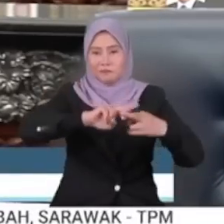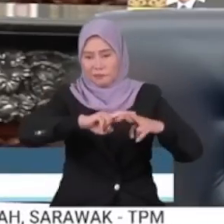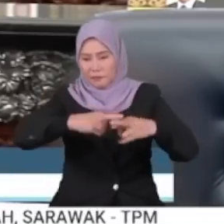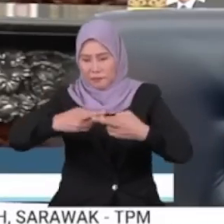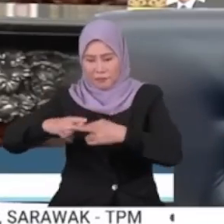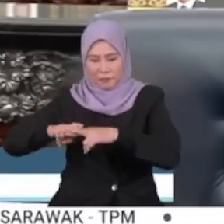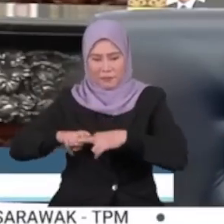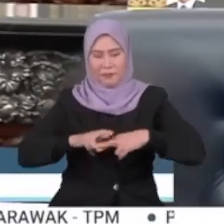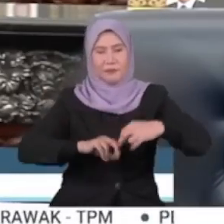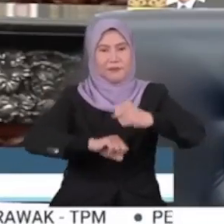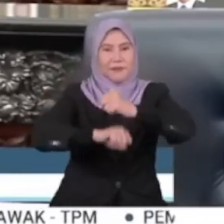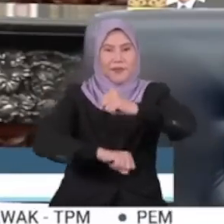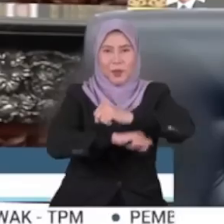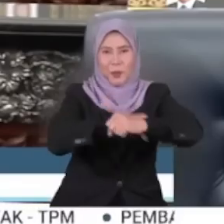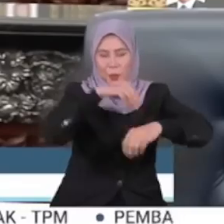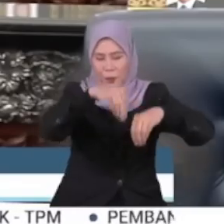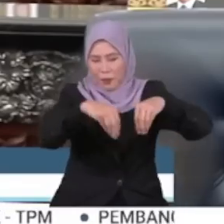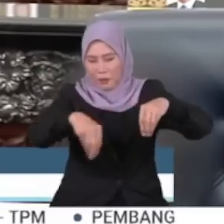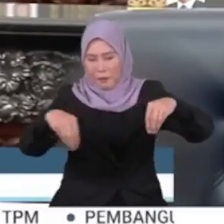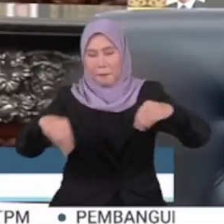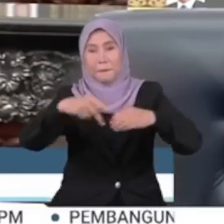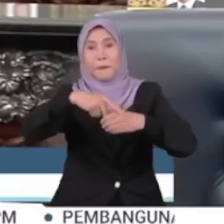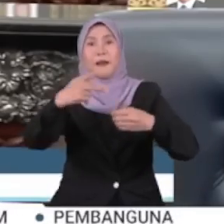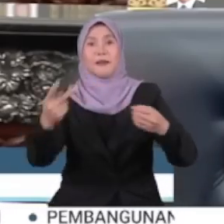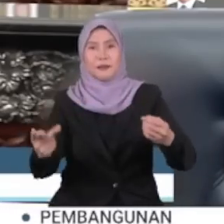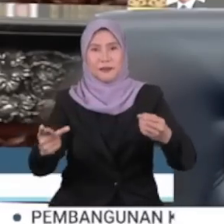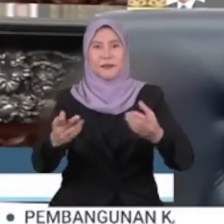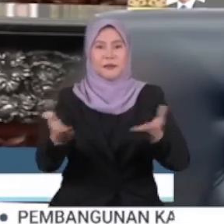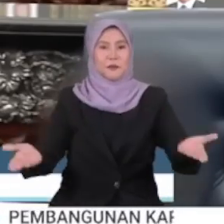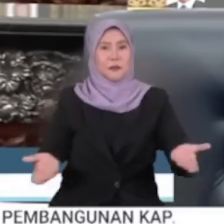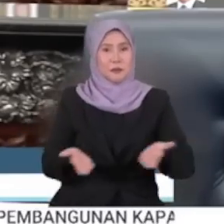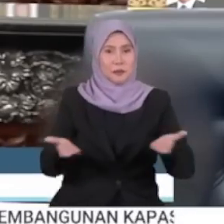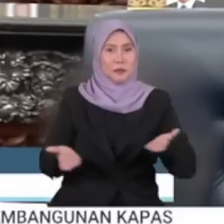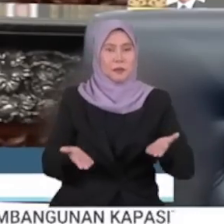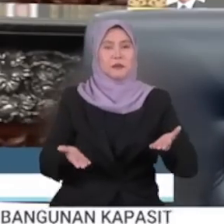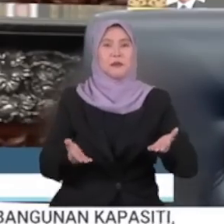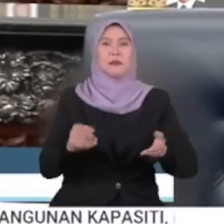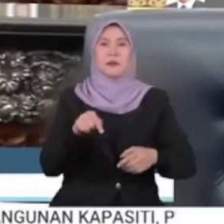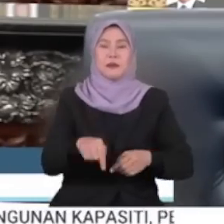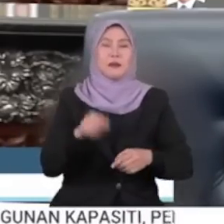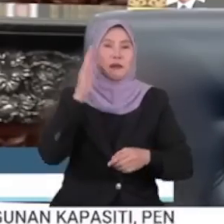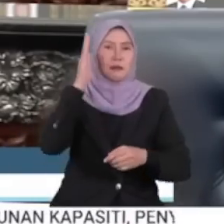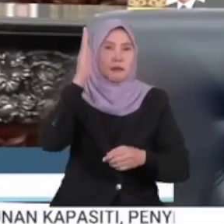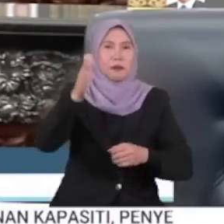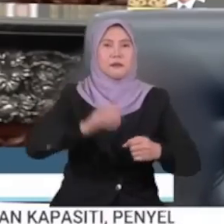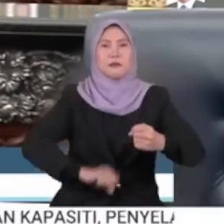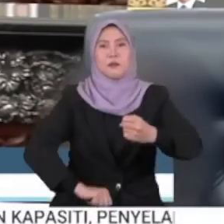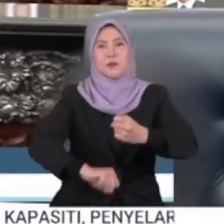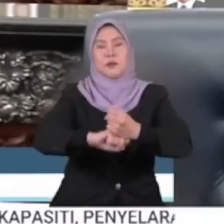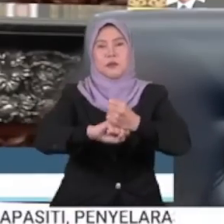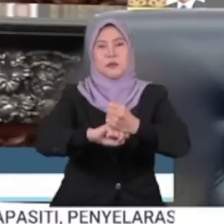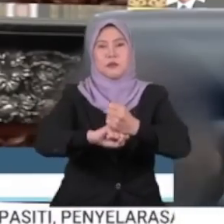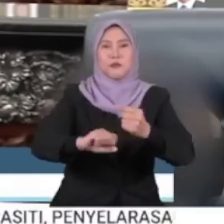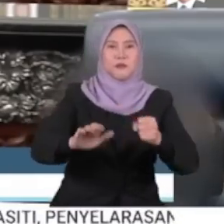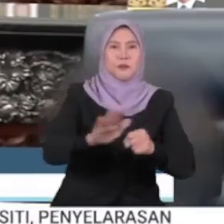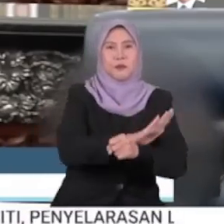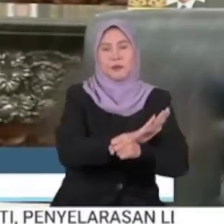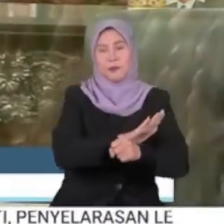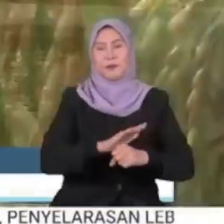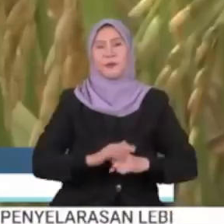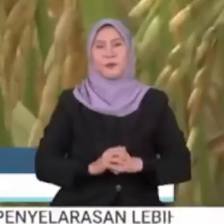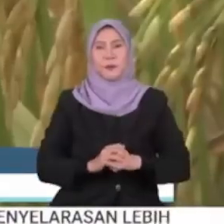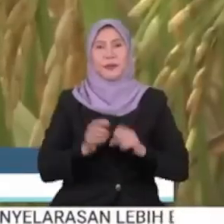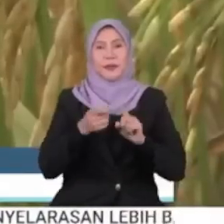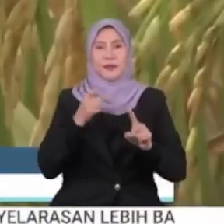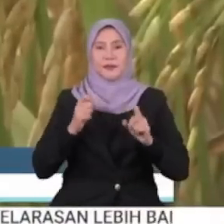penyelenggaraan infrastruktur penanaman padi di kawasan muda ini akan dibiayai sepenuhnya terlebih